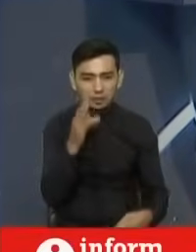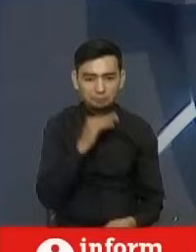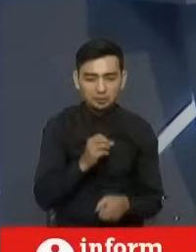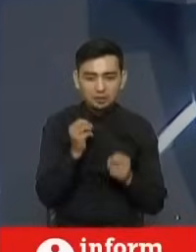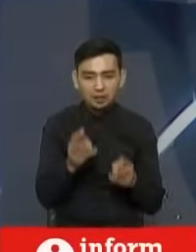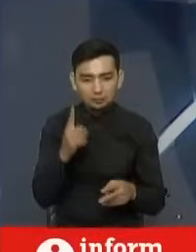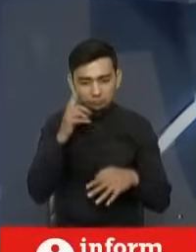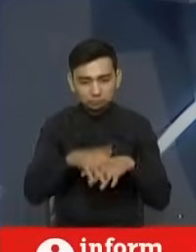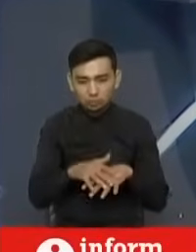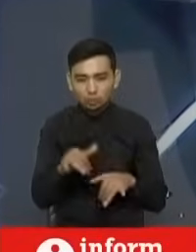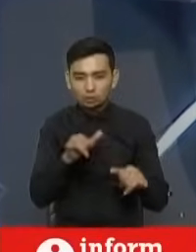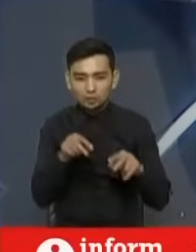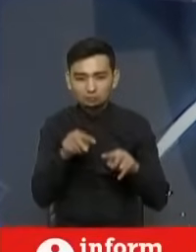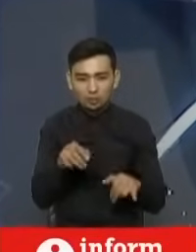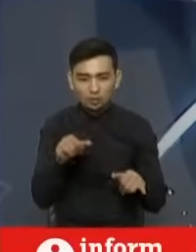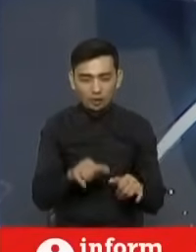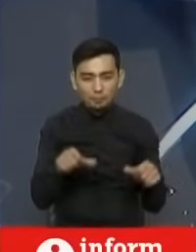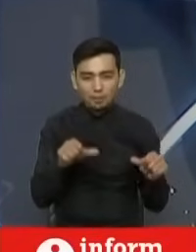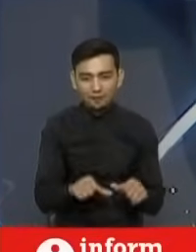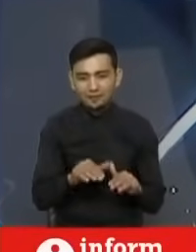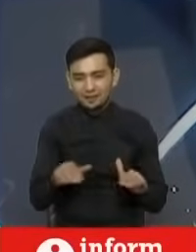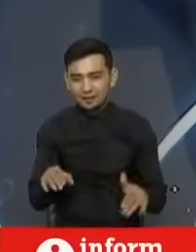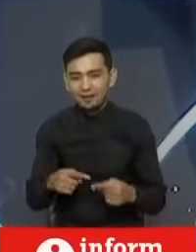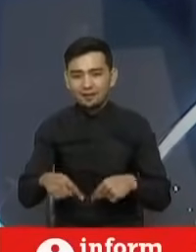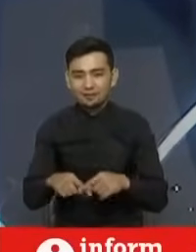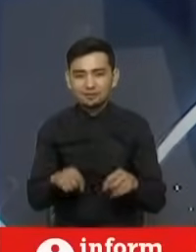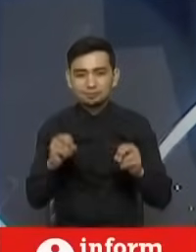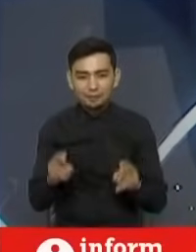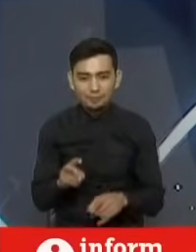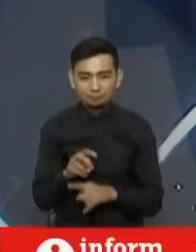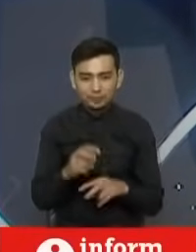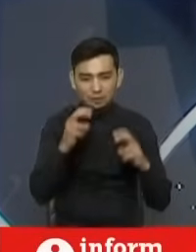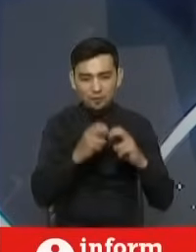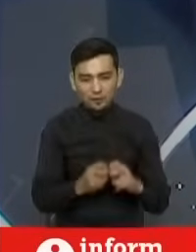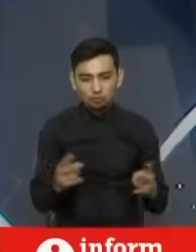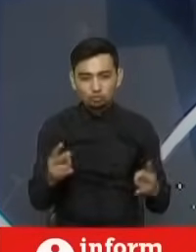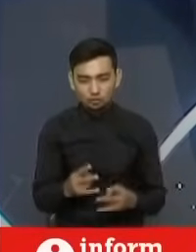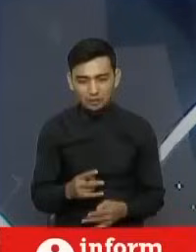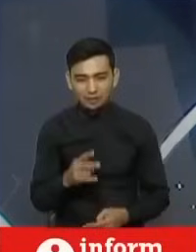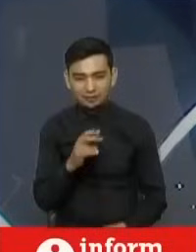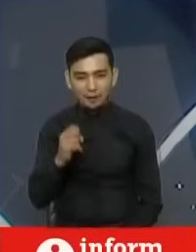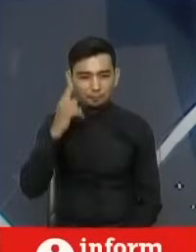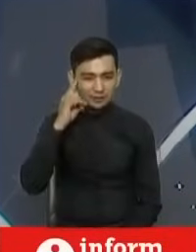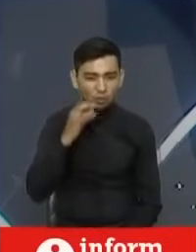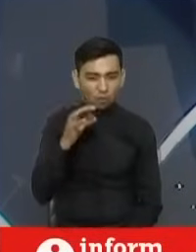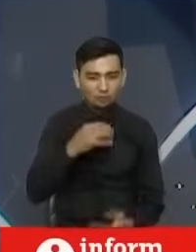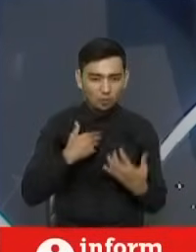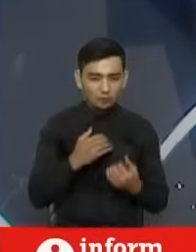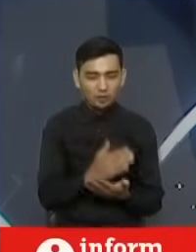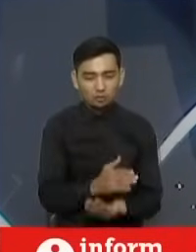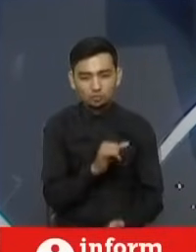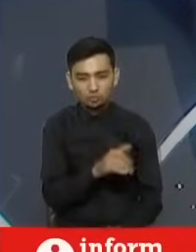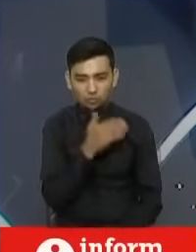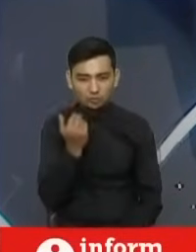предлагают выделить комитет по охране прав детей в отдельное агентство, а кандидатов на опекунство проверять на психическое здоровье.